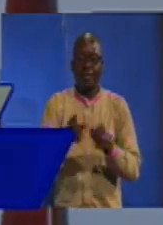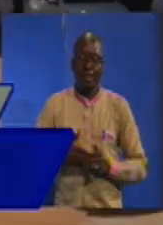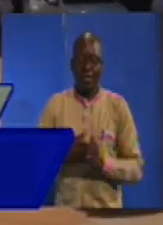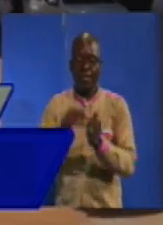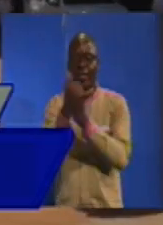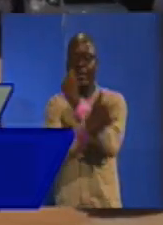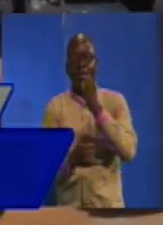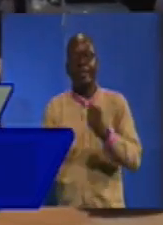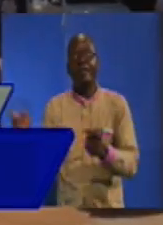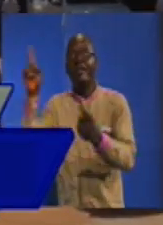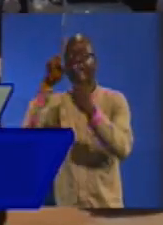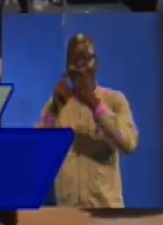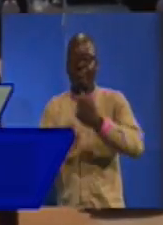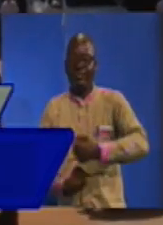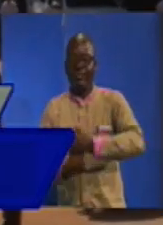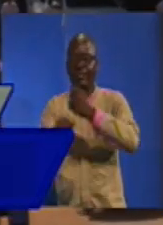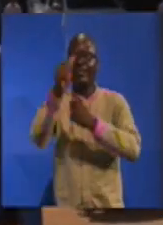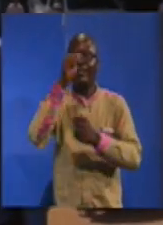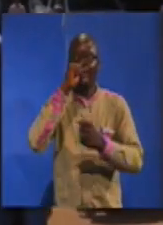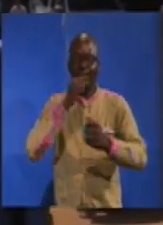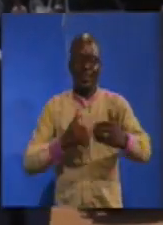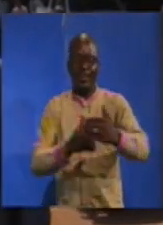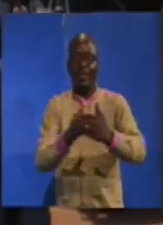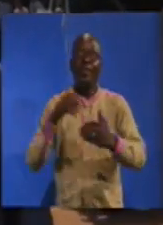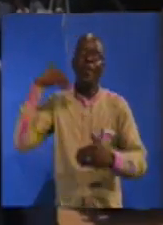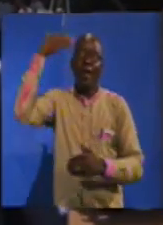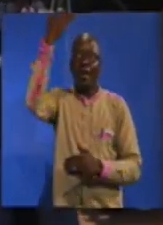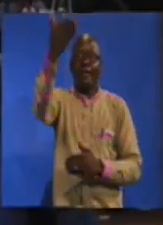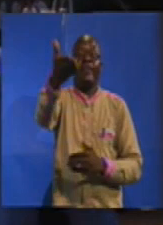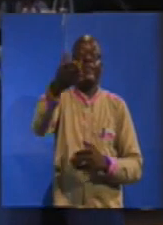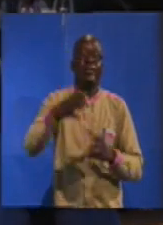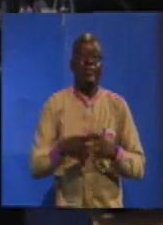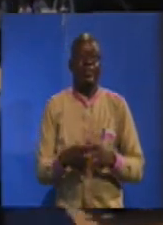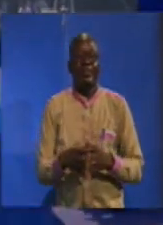la sécurité alimentaire dans un proche avenir.